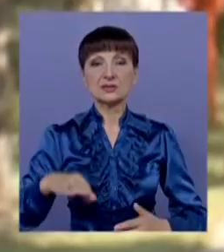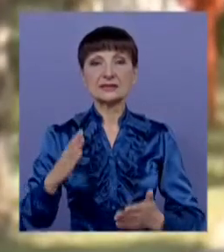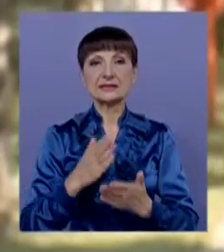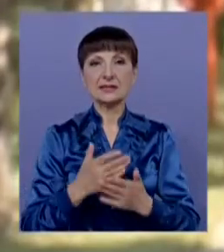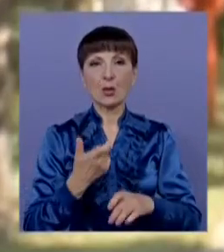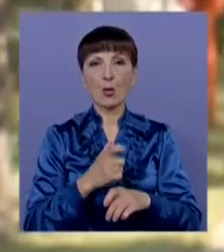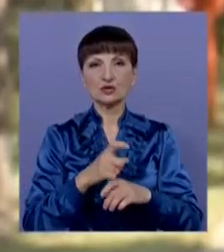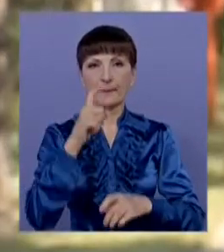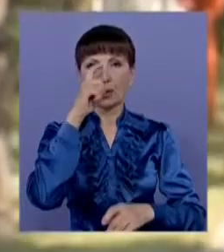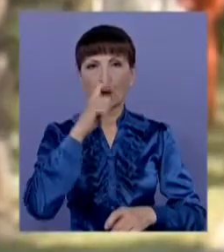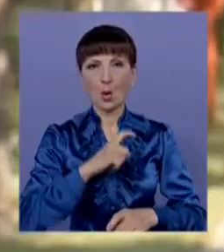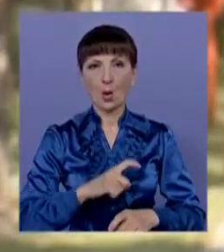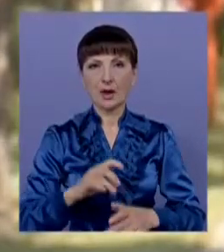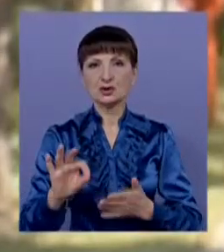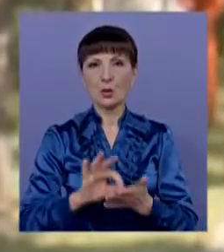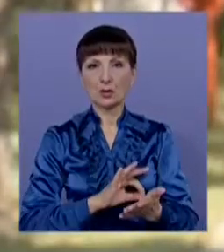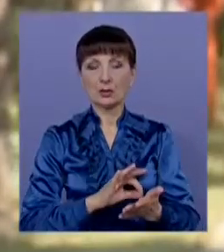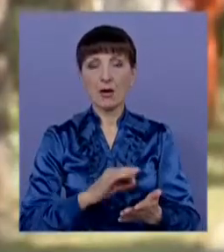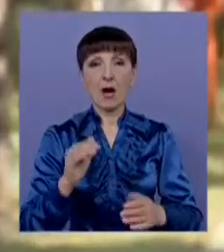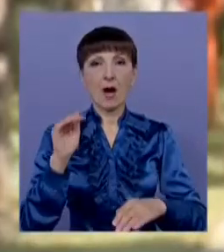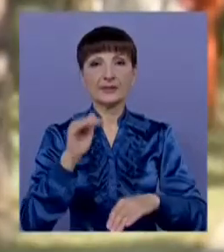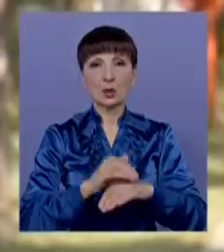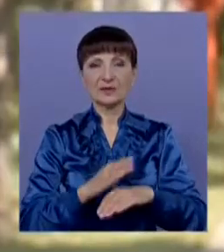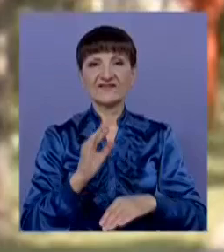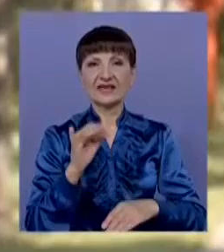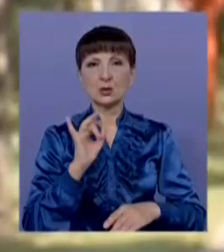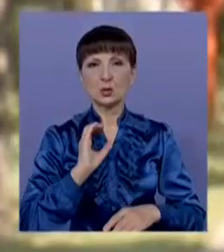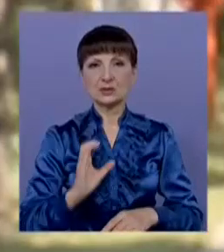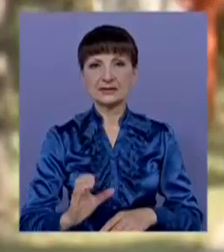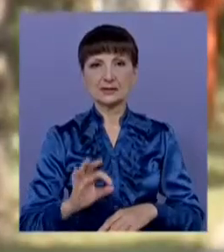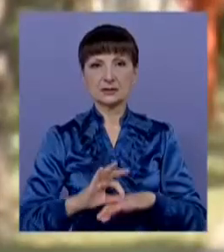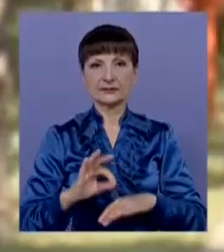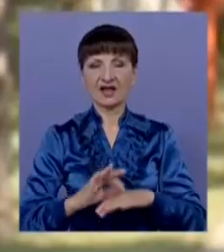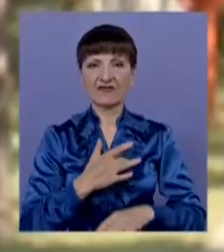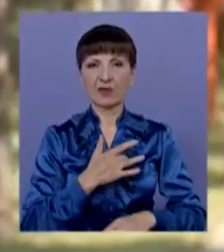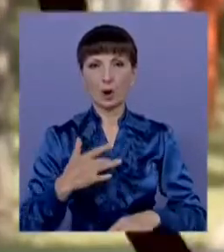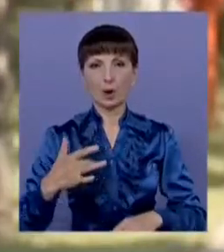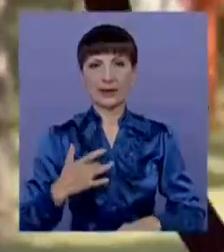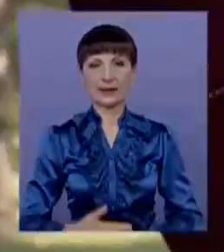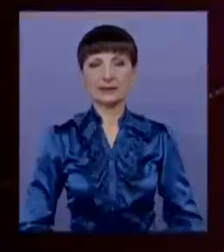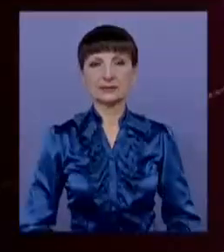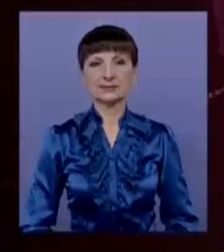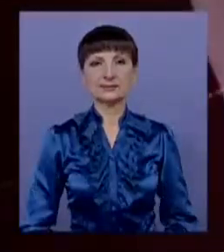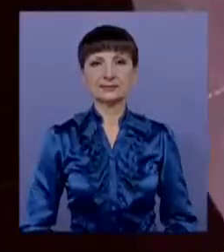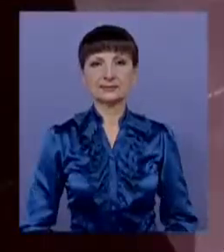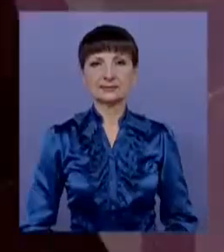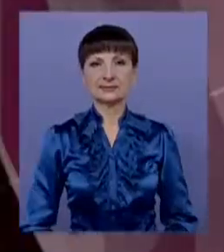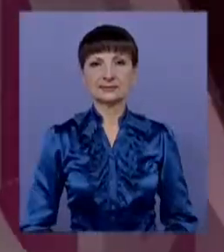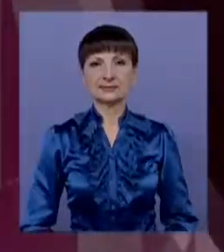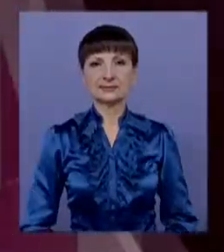резко плохо. То есть обнаружили вирус в легких.